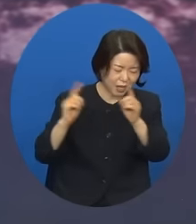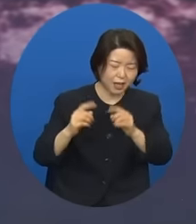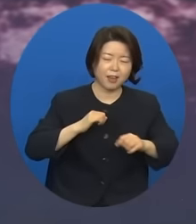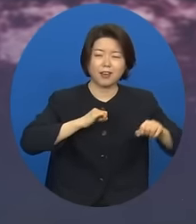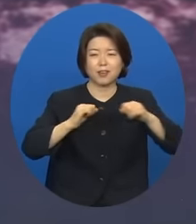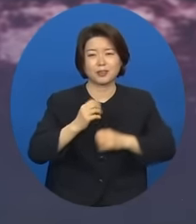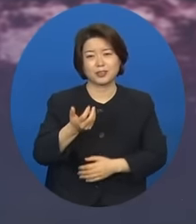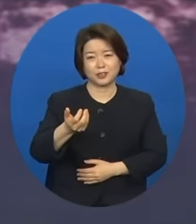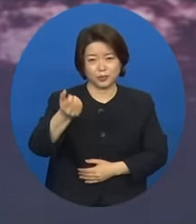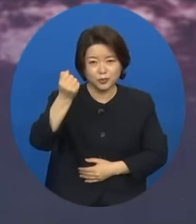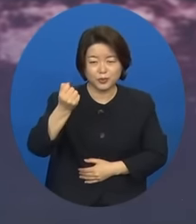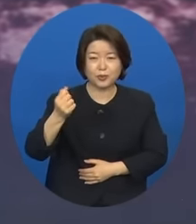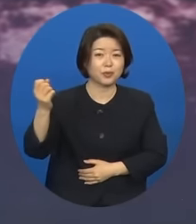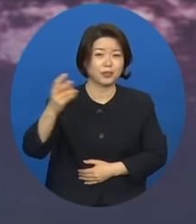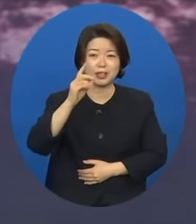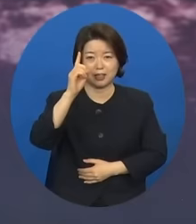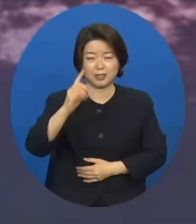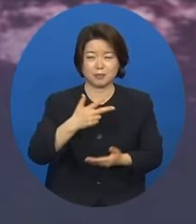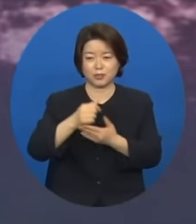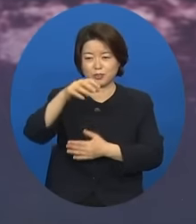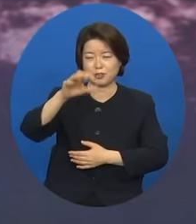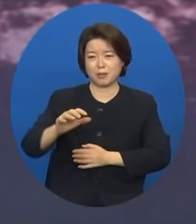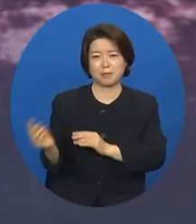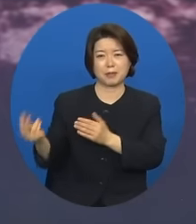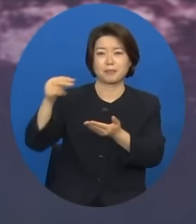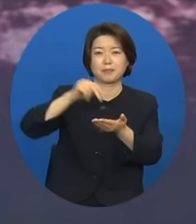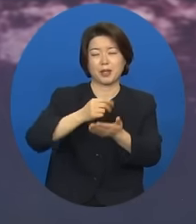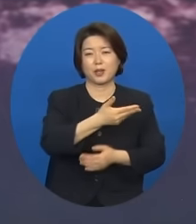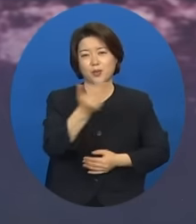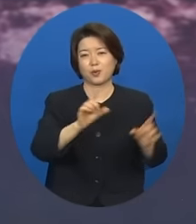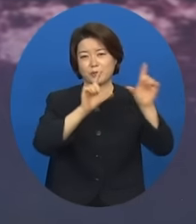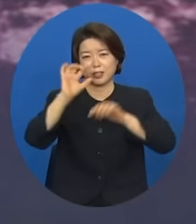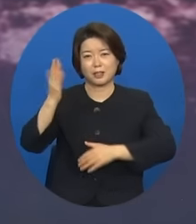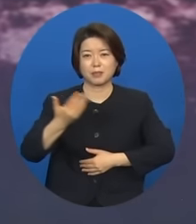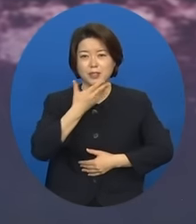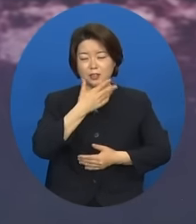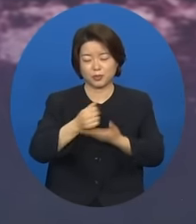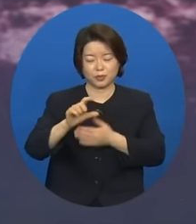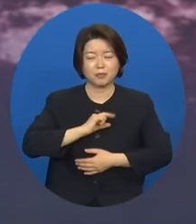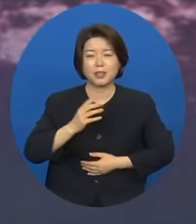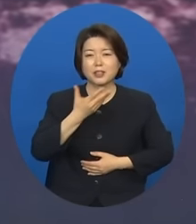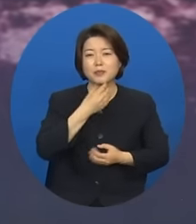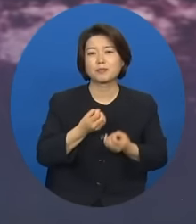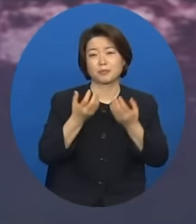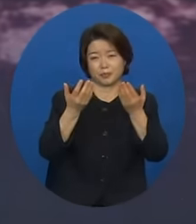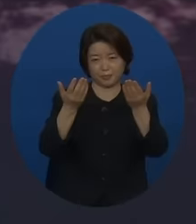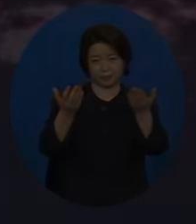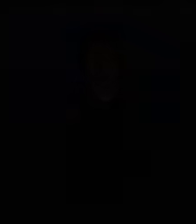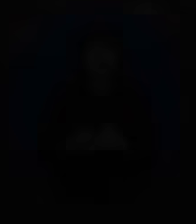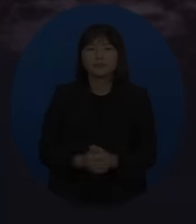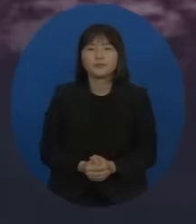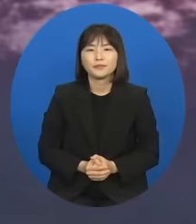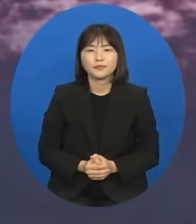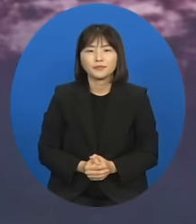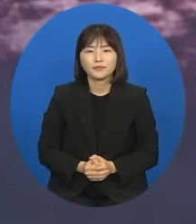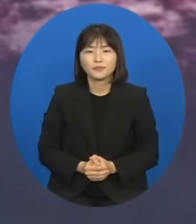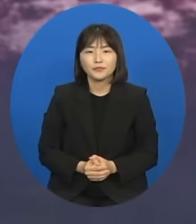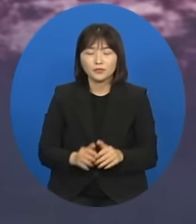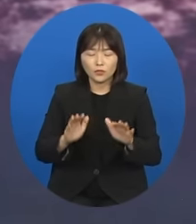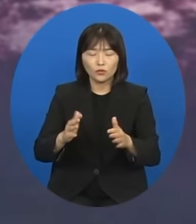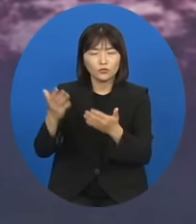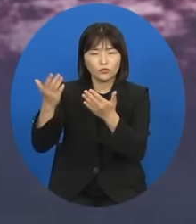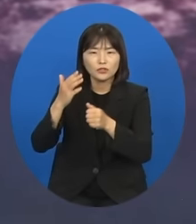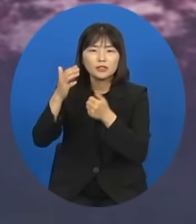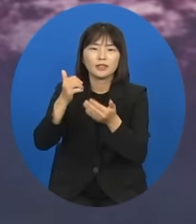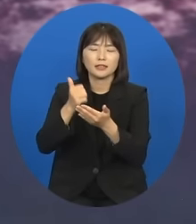누리며 다시 한번 주 앞에 일어서는 여러분들의 삶이 되시기를 주님의 이름으로 축원드립니다 아멘 오늘 주신 하의